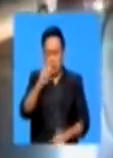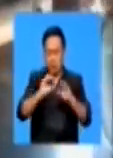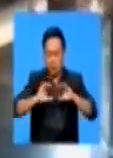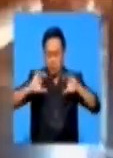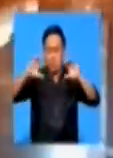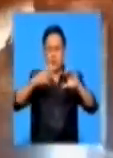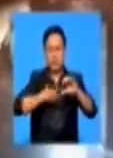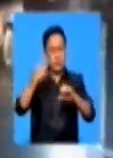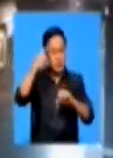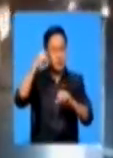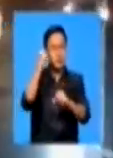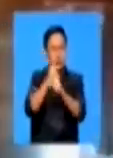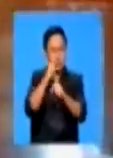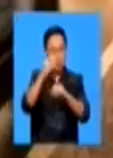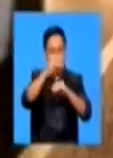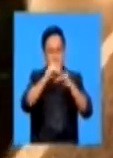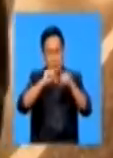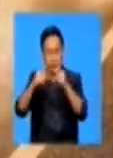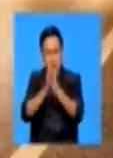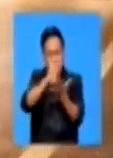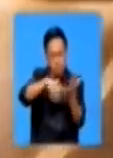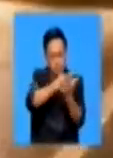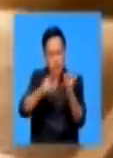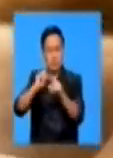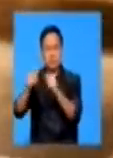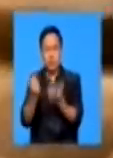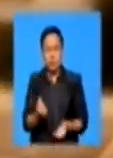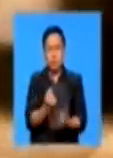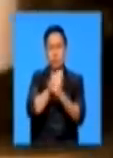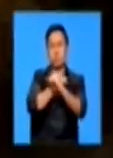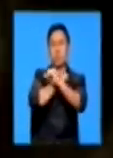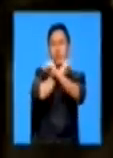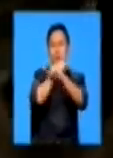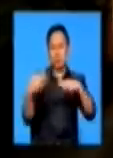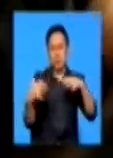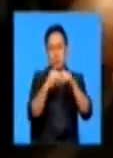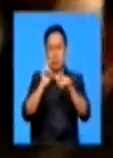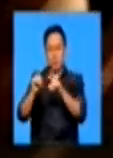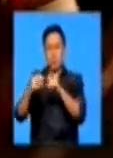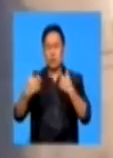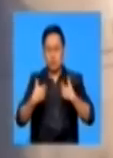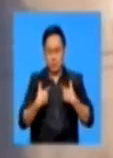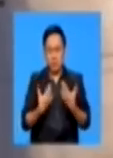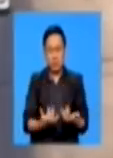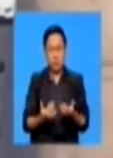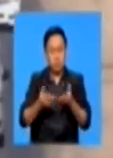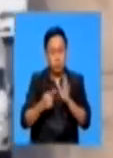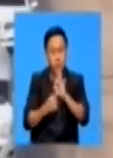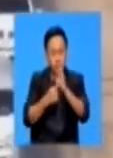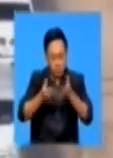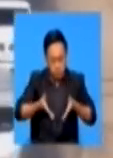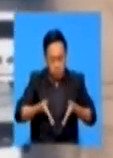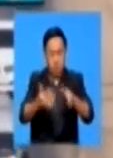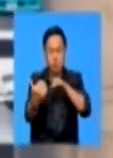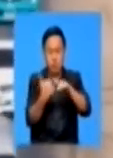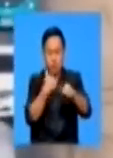ำทุกอย่างแล้วนะครับตอนนี้มันก็อยู่ในขั้นตอนสร้างความเข้มแข็งจะดูแลเรื่องถนนหนทางยังไงทางเลี้ยวทางโค้งยังไงเรื่อง